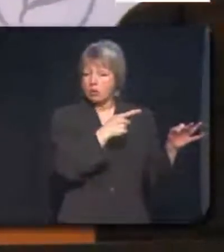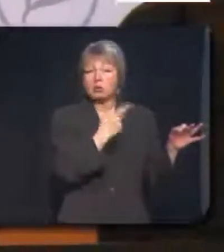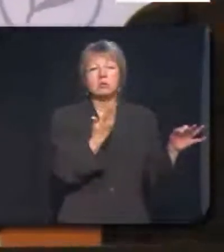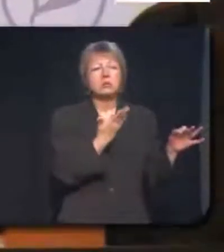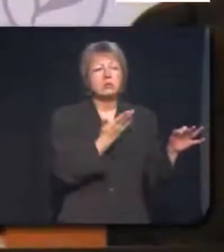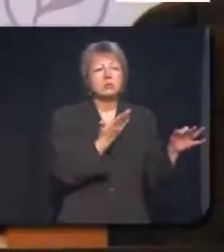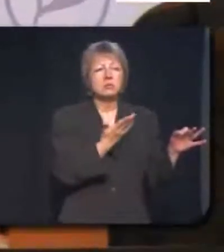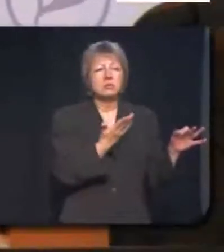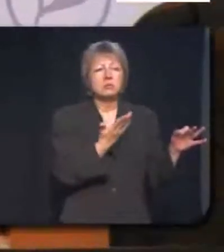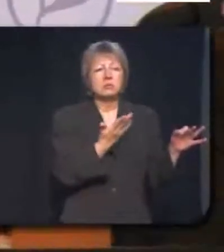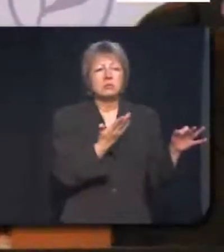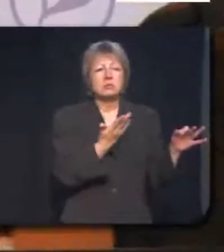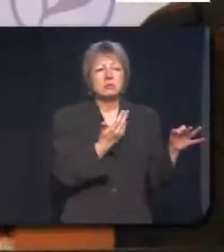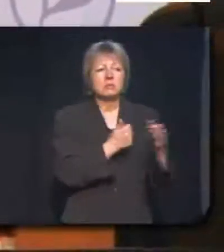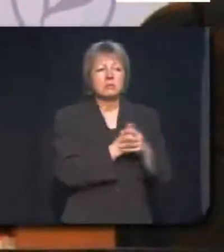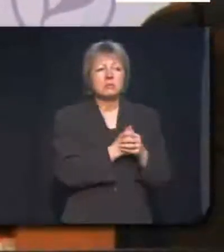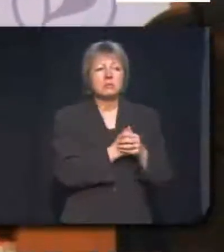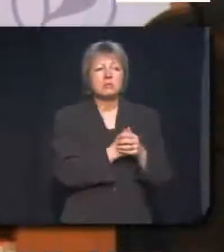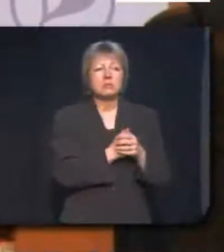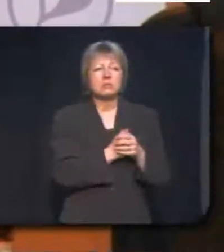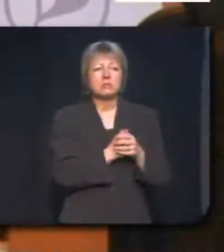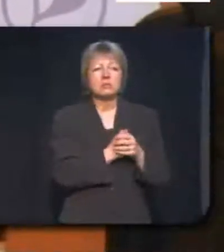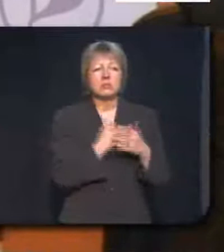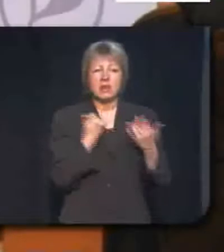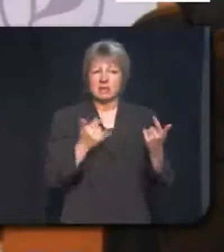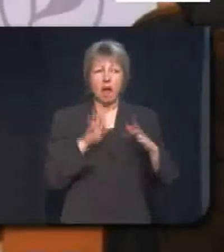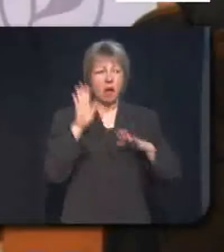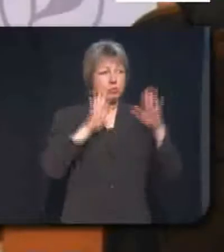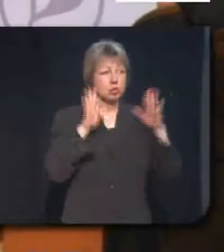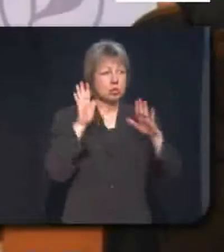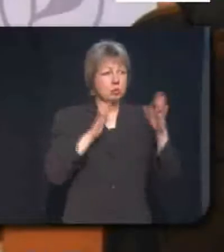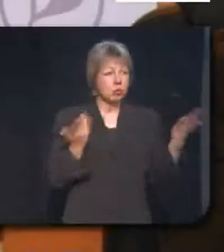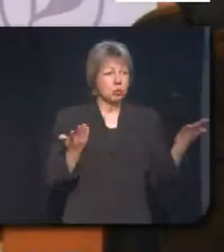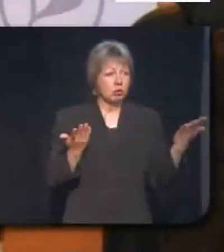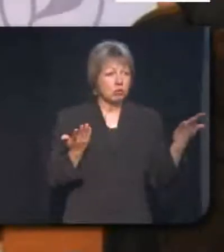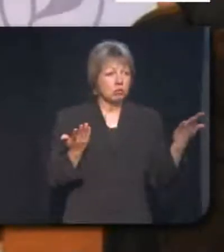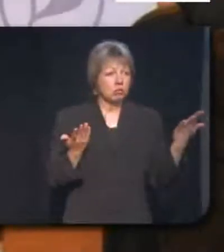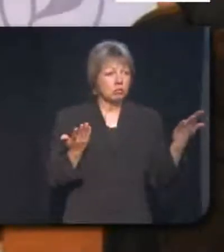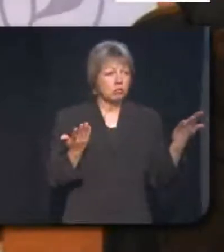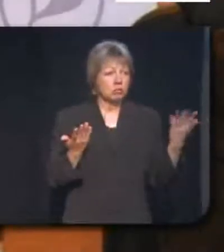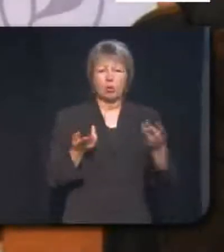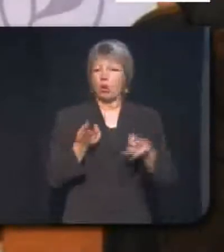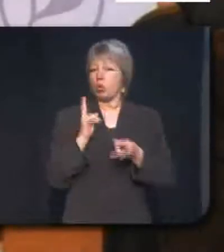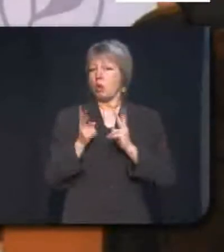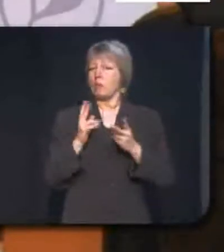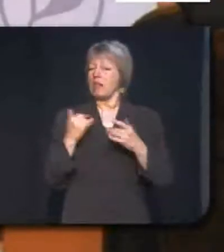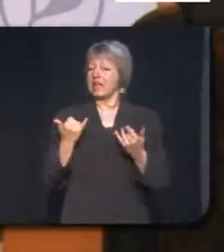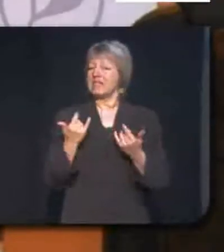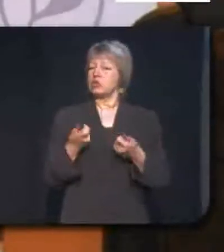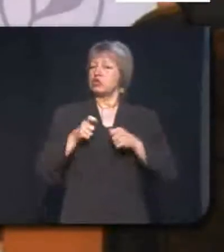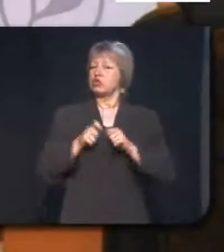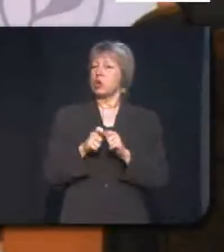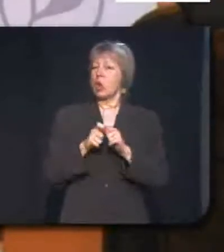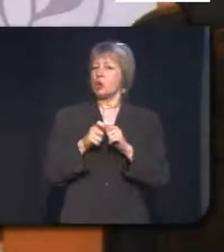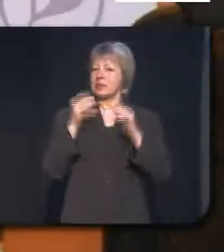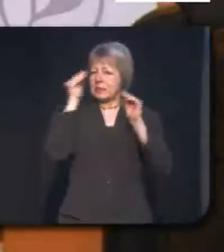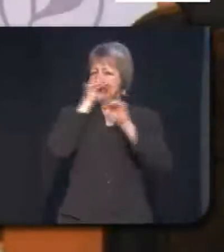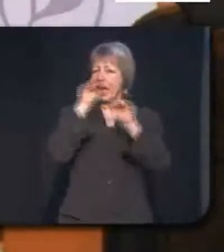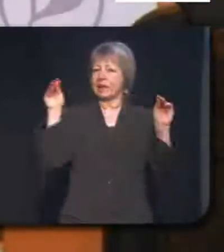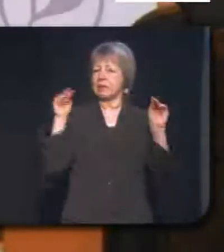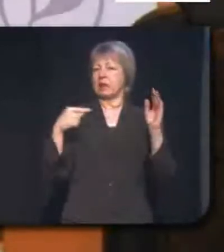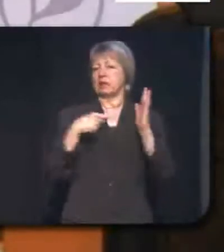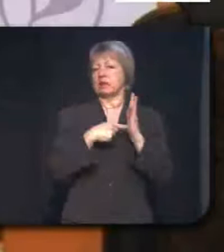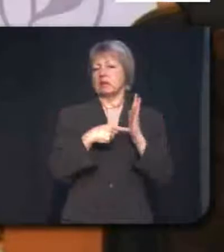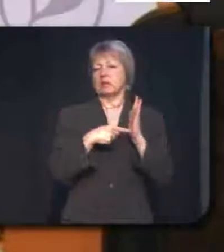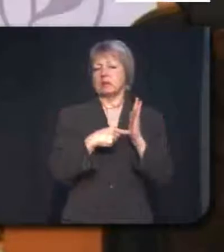was Meinungsbild oder kommen wir schon zur Abstimmung dran weil es steht ja so